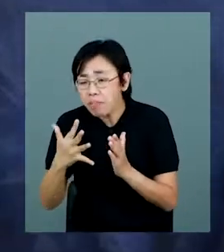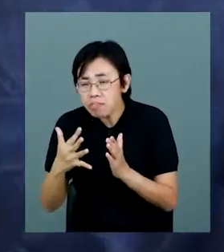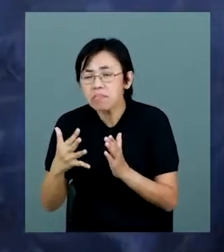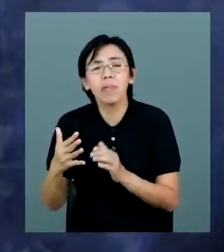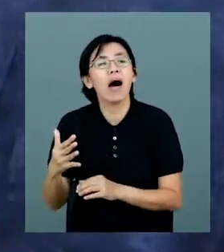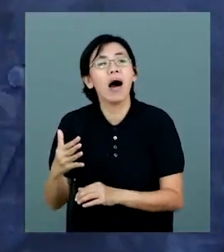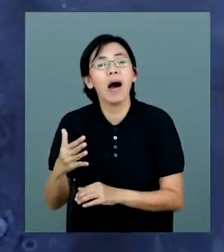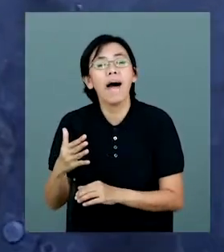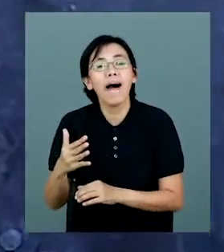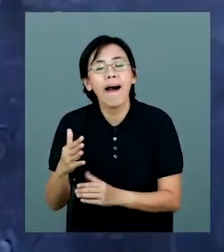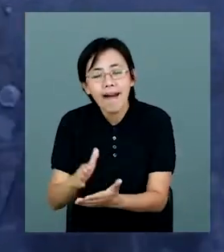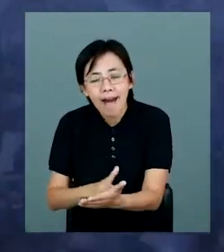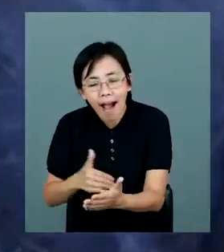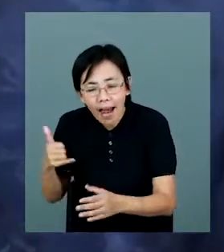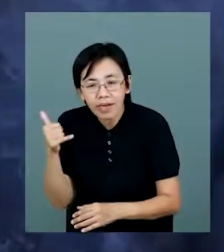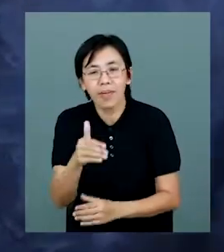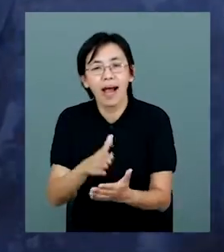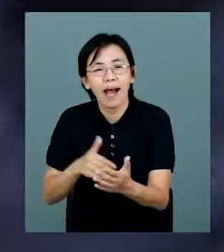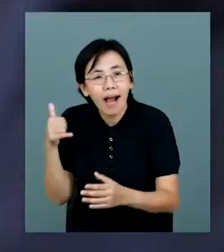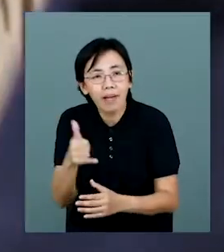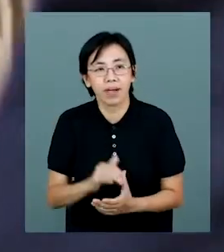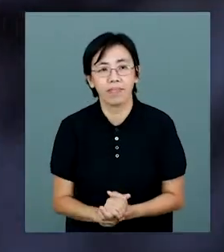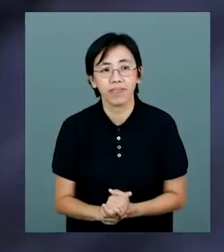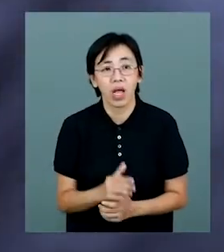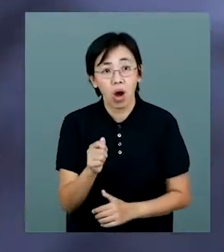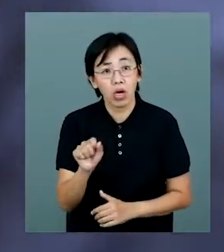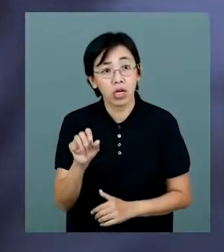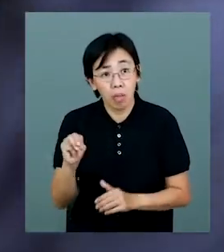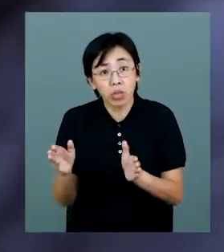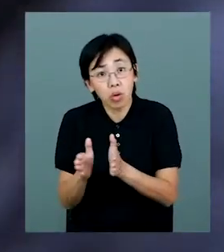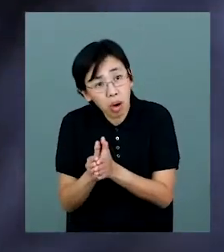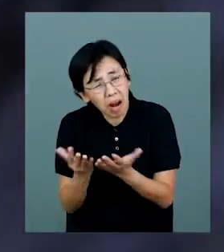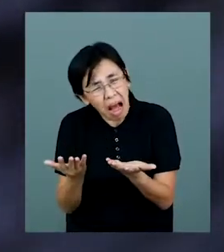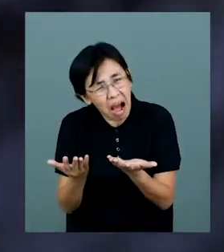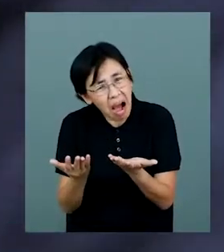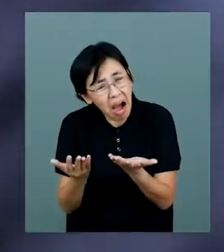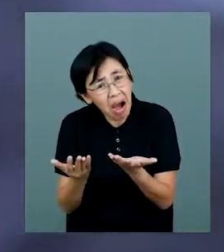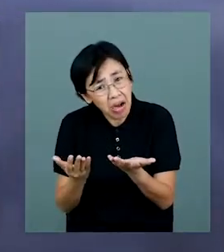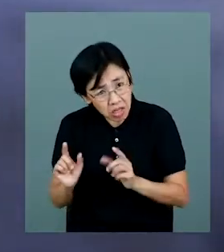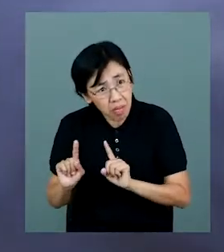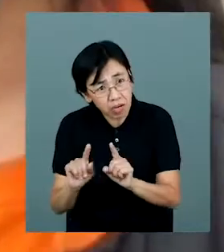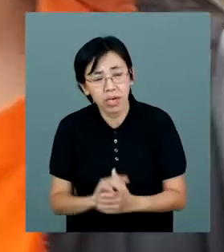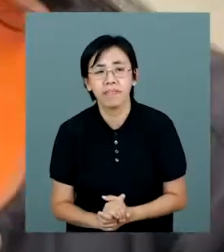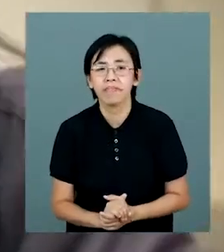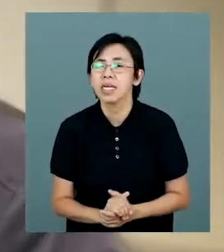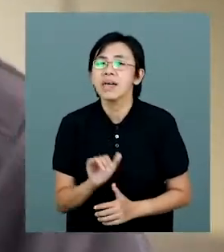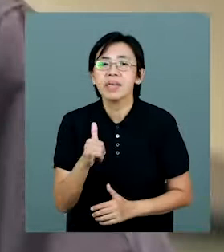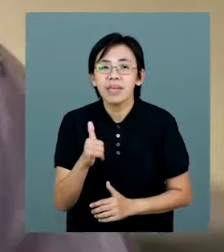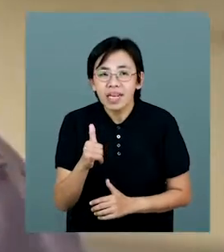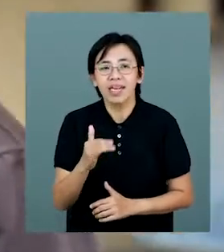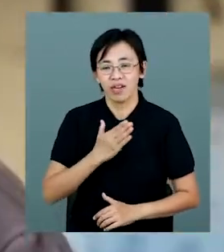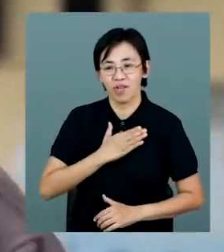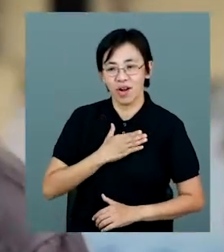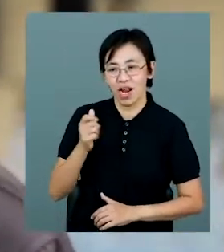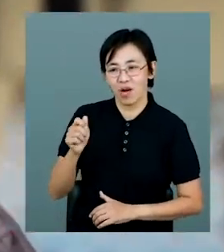ระก็เดี๋ยวจะเชก็เดี๋ยวช่างไปคนเดียว แล้วอย่างนี้ต้องลงกับอสม.ไหมครับพี่แง่ถ้าตามกดอะไรอย่างเงี้ย บางทีก็มี